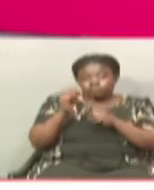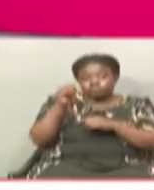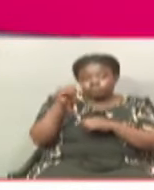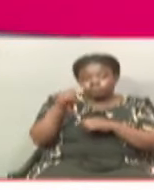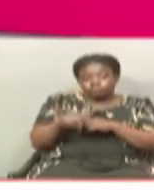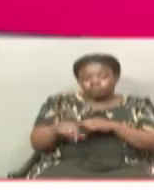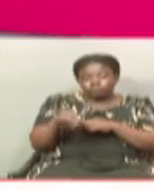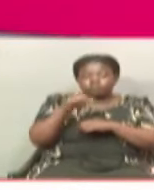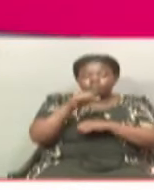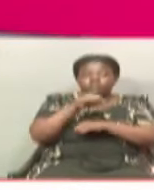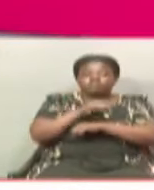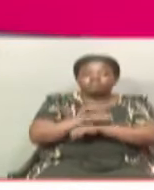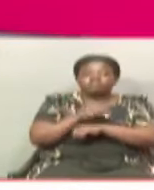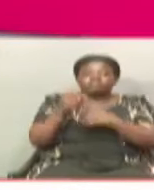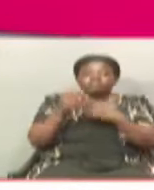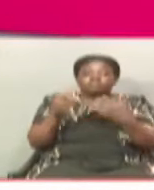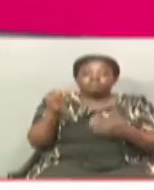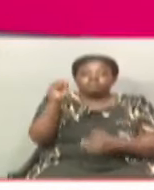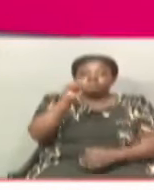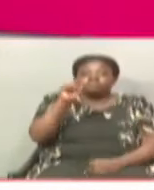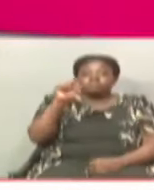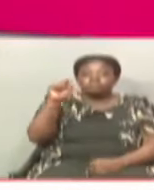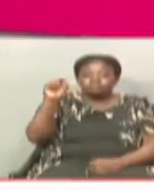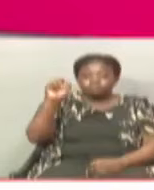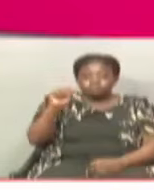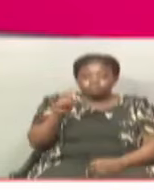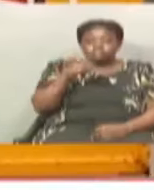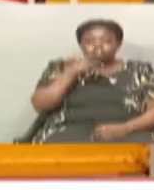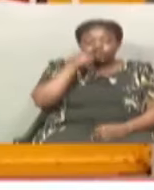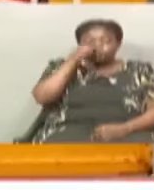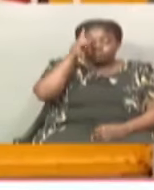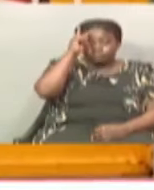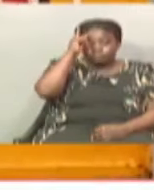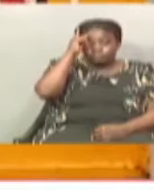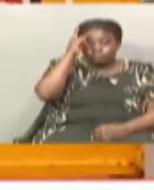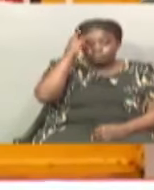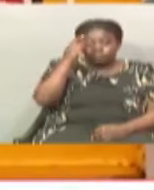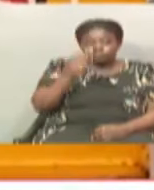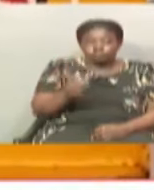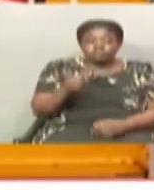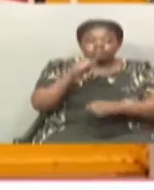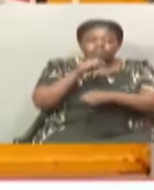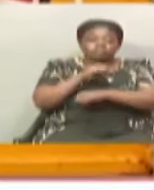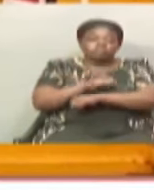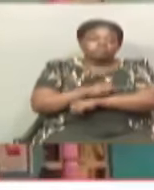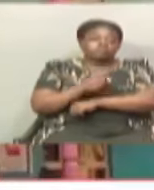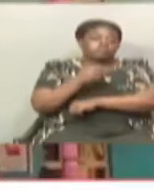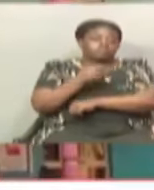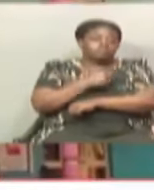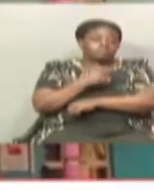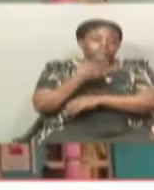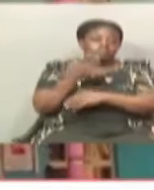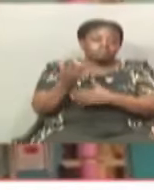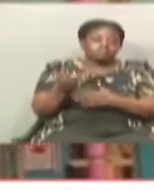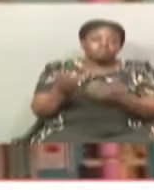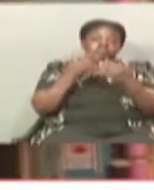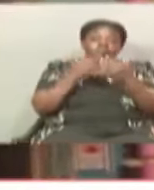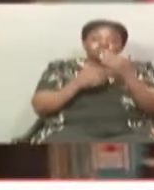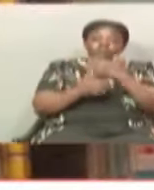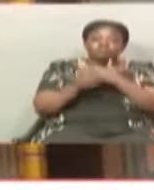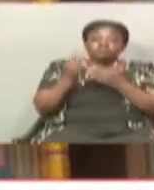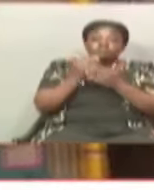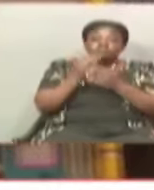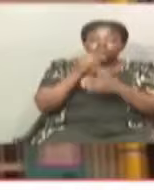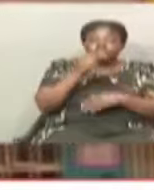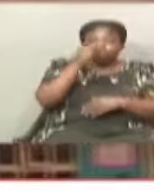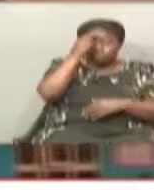ku ssomero lya Seta Parents. Abesimu lya Seta Parents Primary School lya Seta mukono ibaza katundu lw'abayizi baabwe